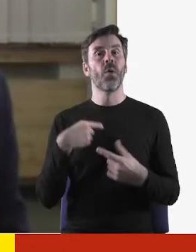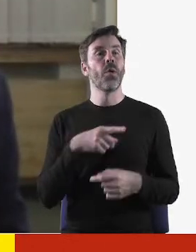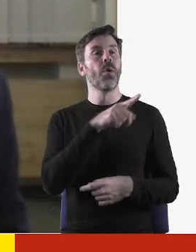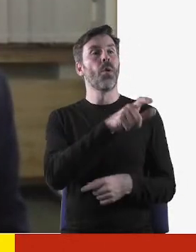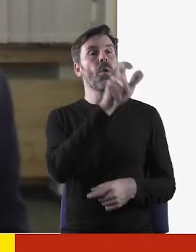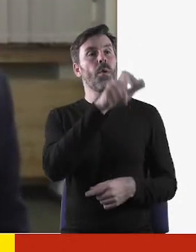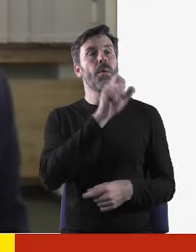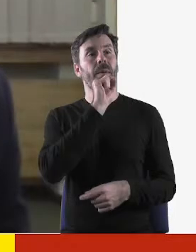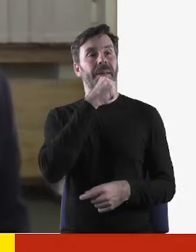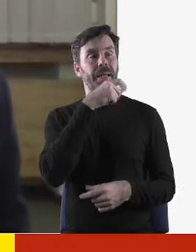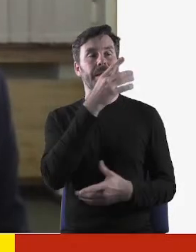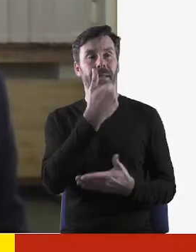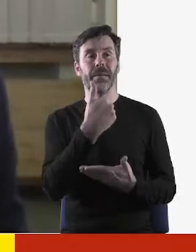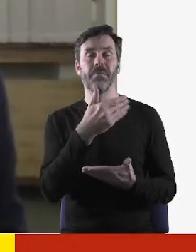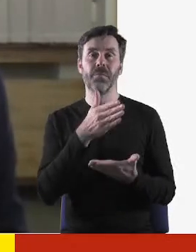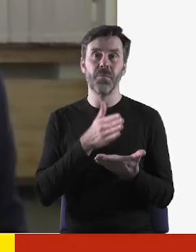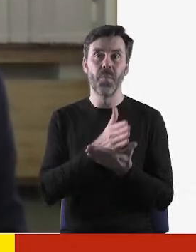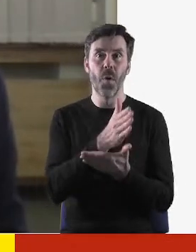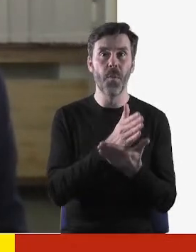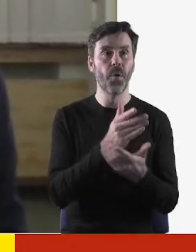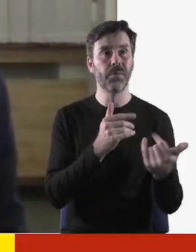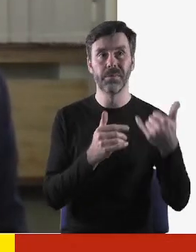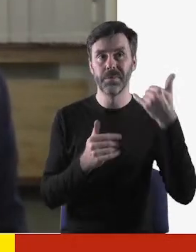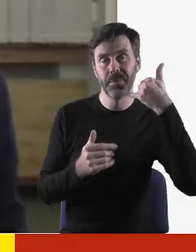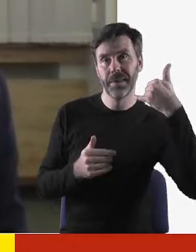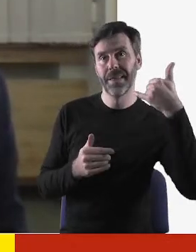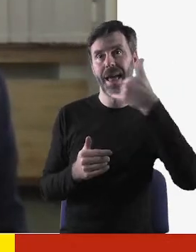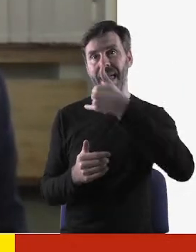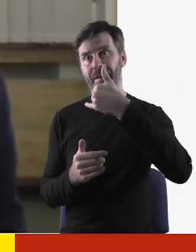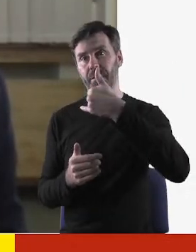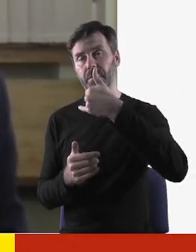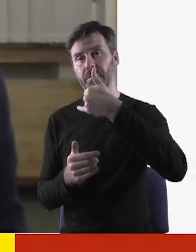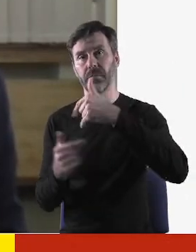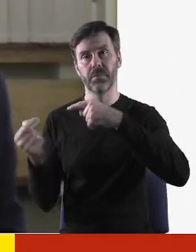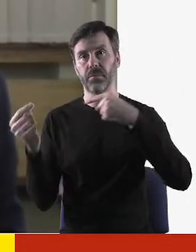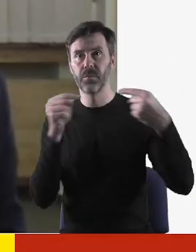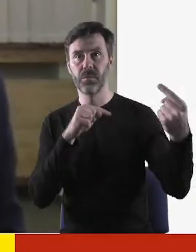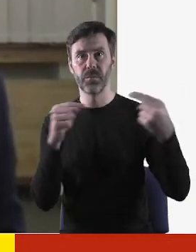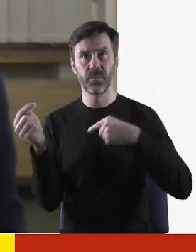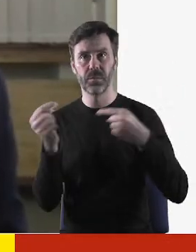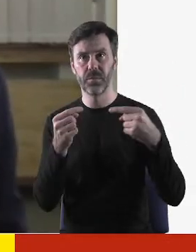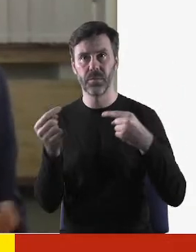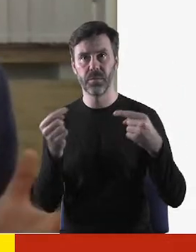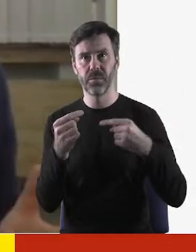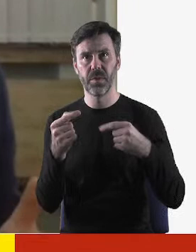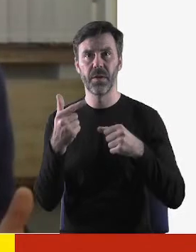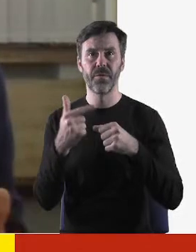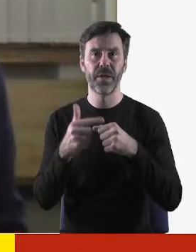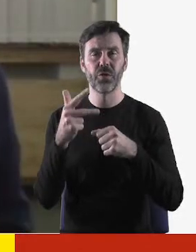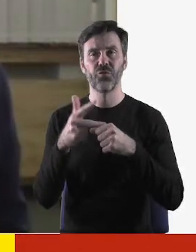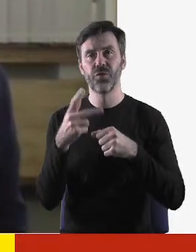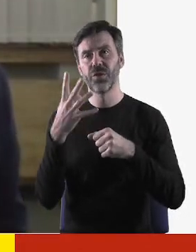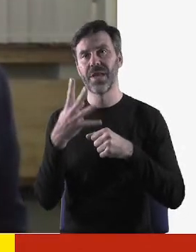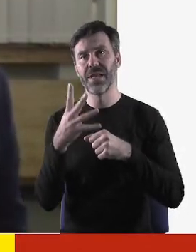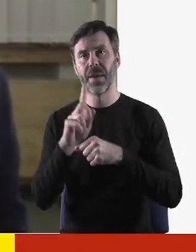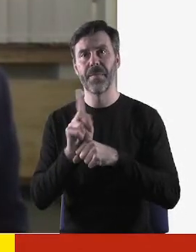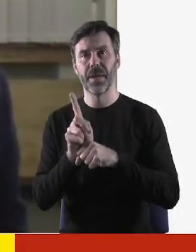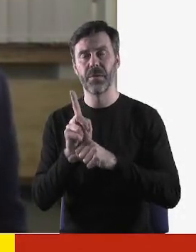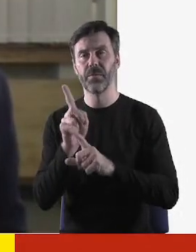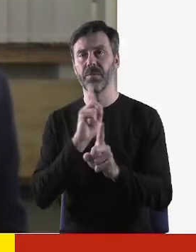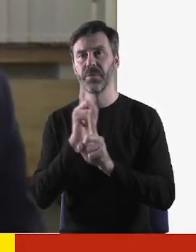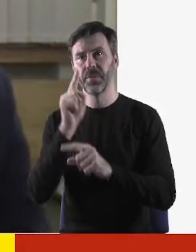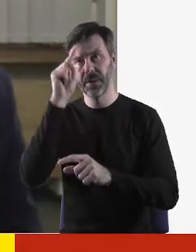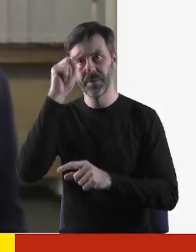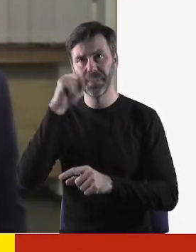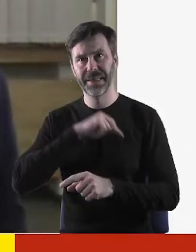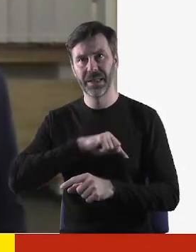wsparcia, wykonała połączenie telefoniczne i przez kilkadziesiąt minut rozmawiała, na przykład z psychologiem,